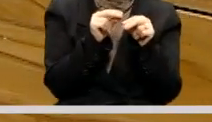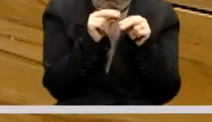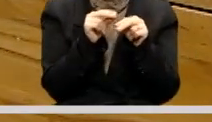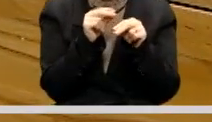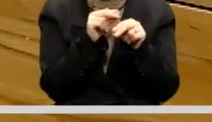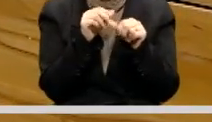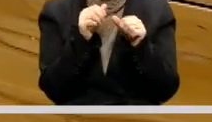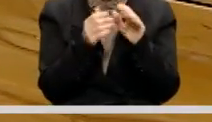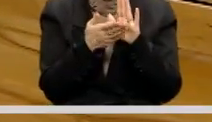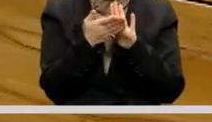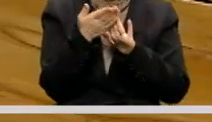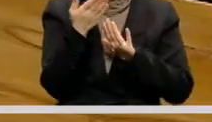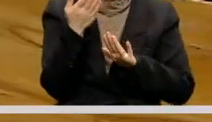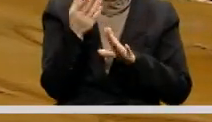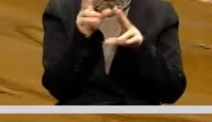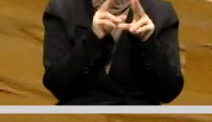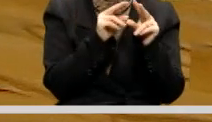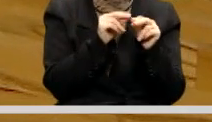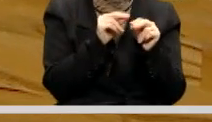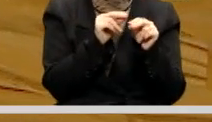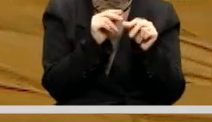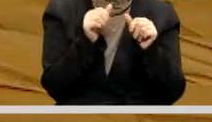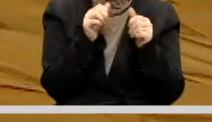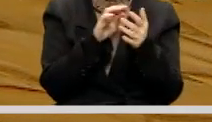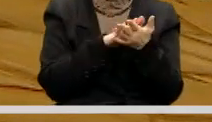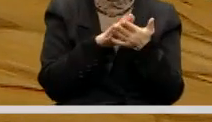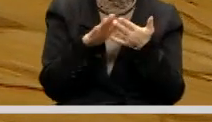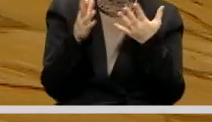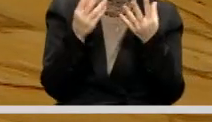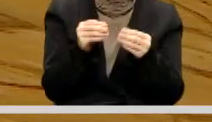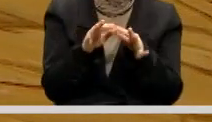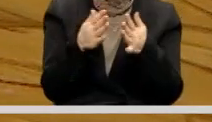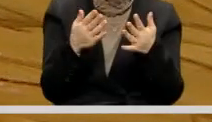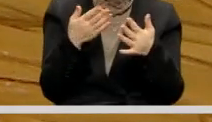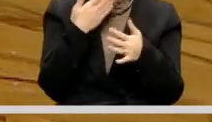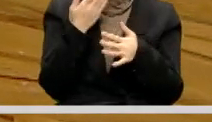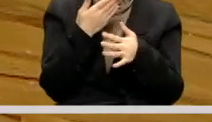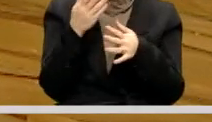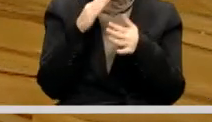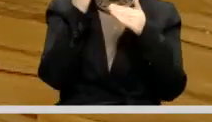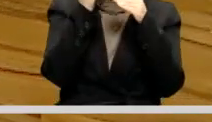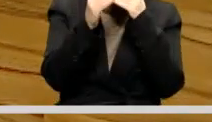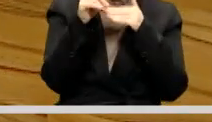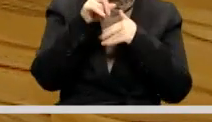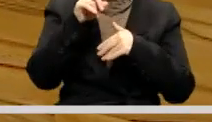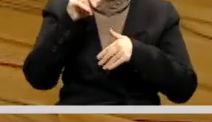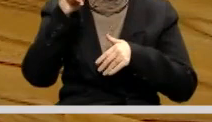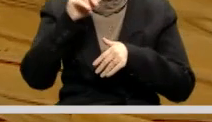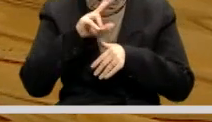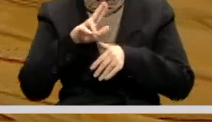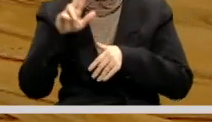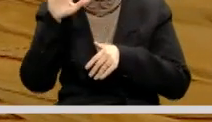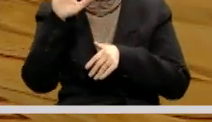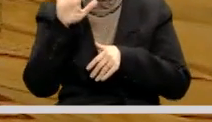kalitesini artırır. Özellikle uyku kalitesi dediğimiz şey şudur. Mesela toplumumuzun yaklaşık %75'i 7-8 saat kadar bir